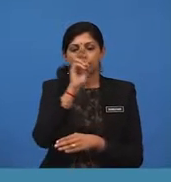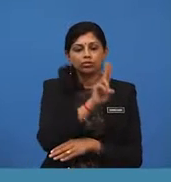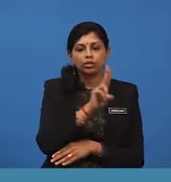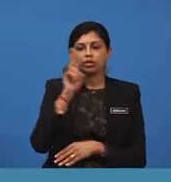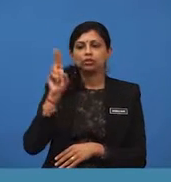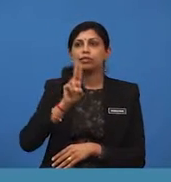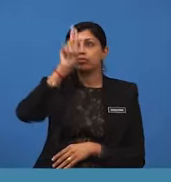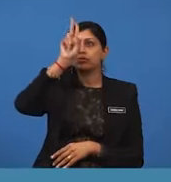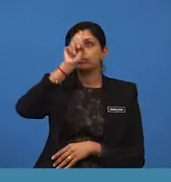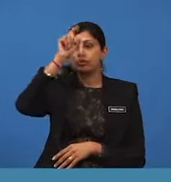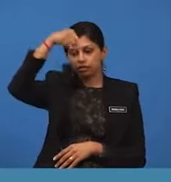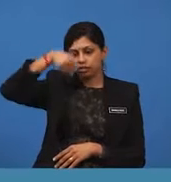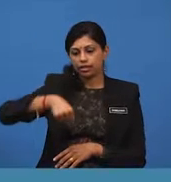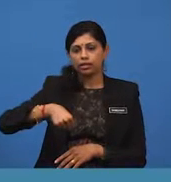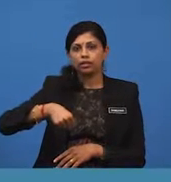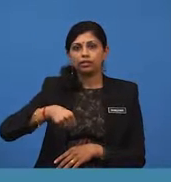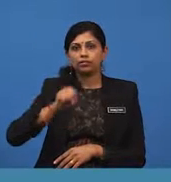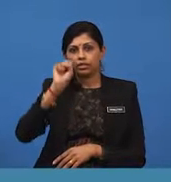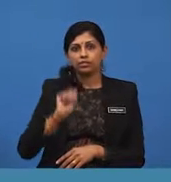arus aruhan boleh ditentukan.